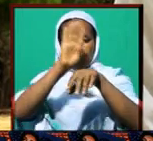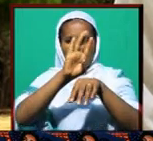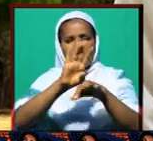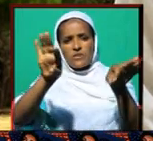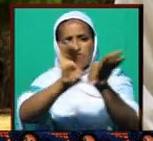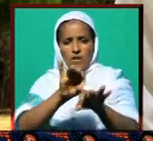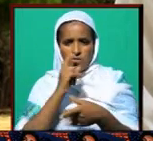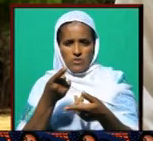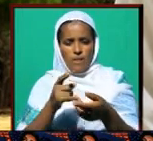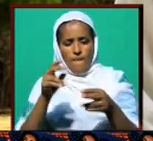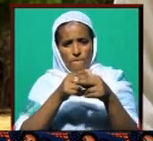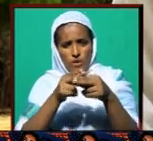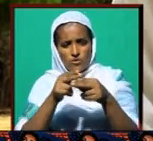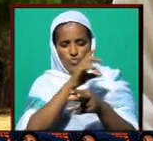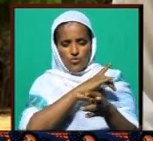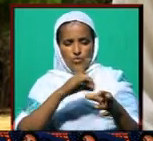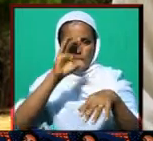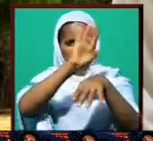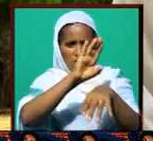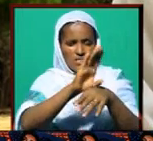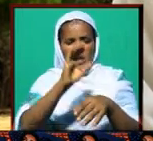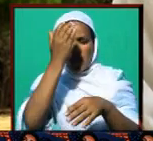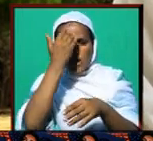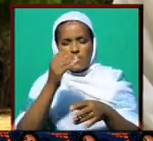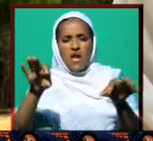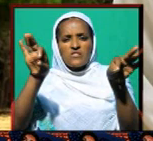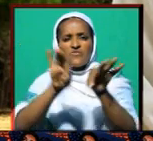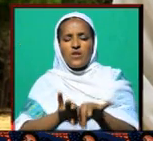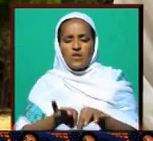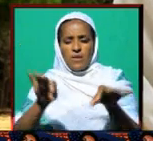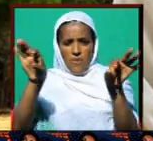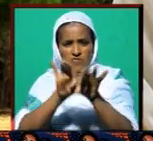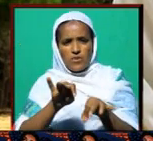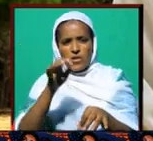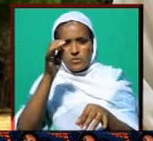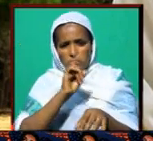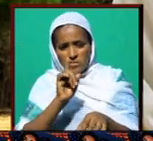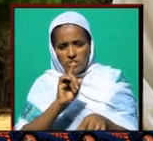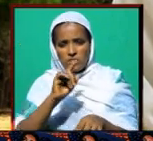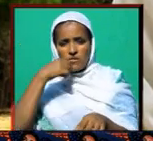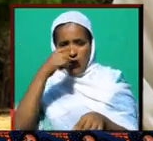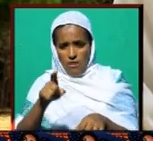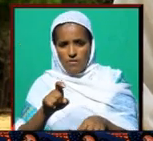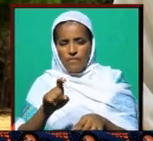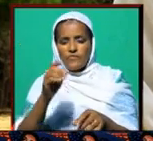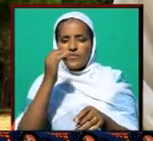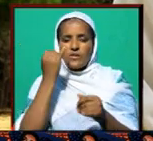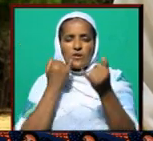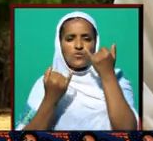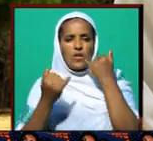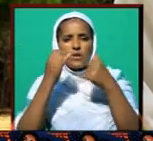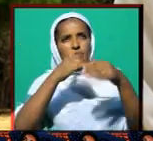ህይወት የምንኖርባት ይህች ስለሆነች አስፈላጊ ናት ማለት ነው። ባጭሩ ቤተ ክርስቲያን ለምን